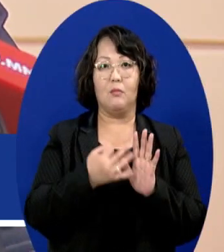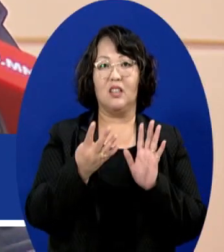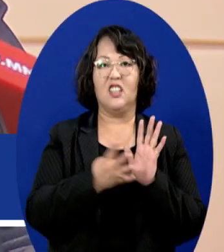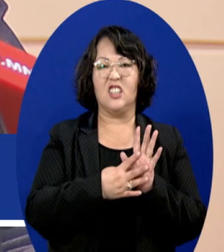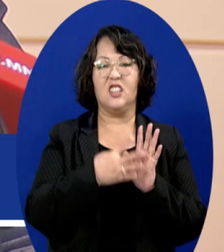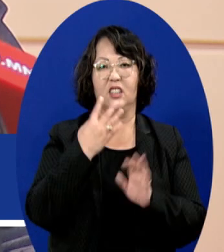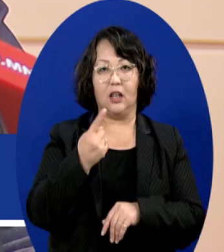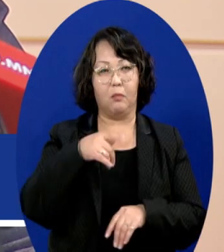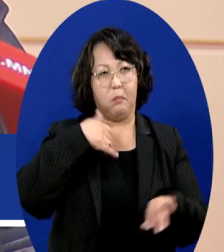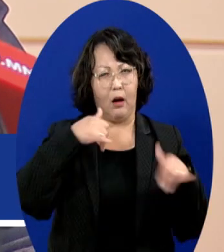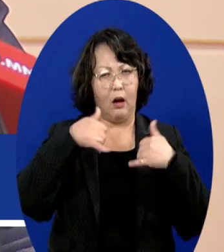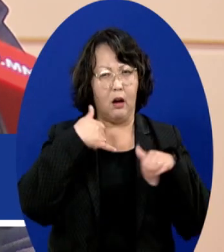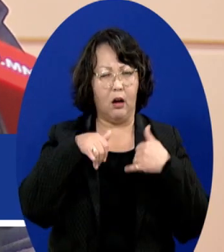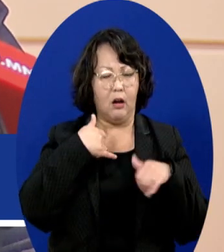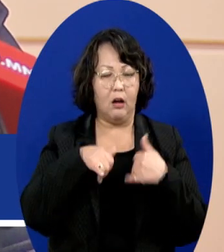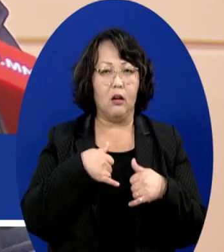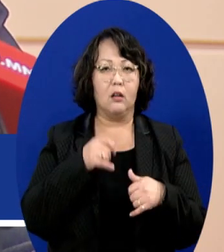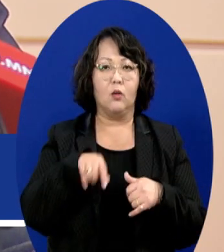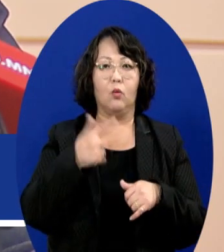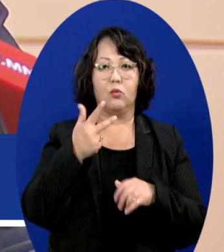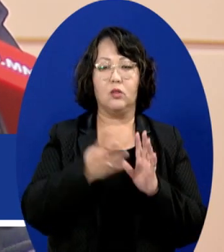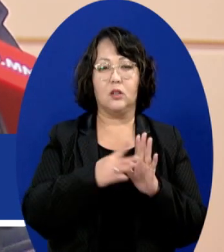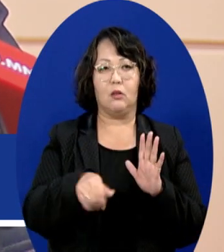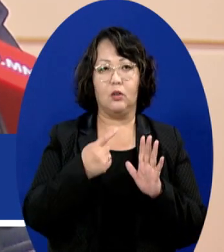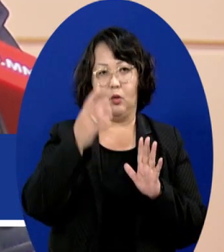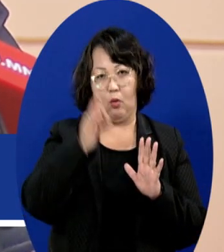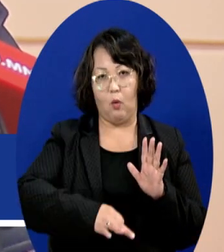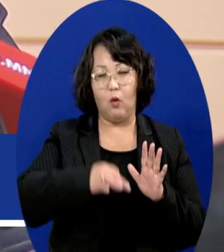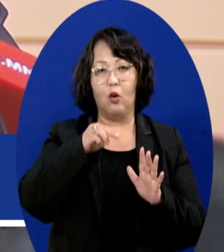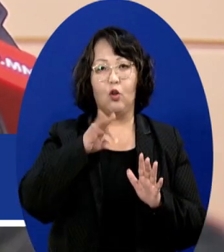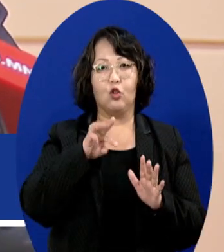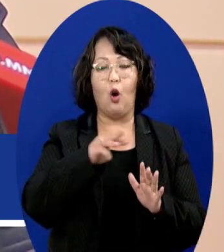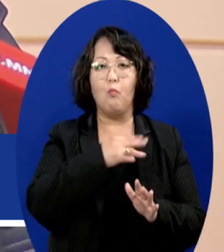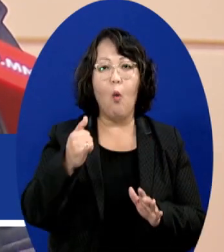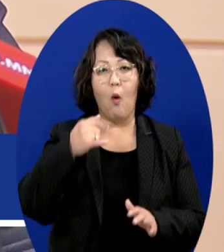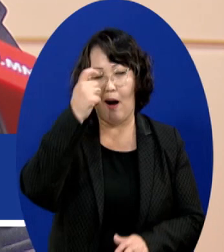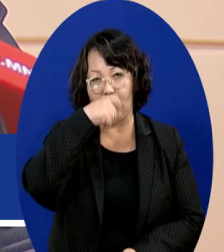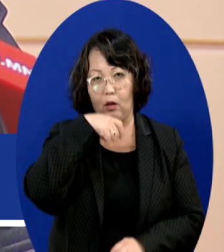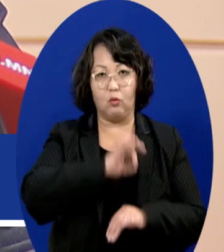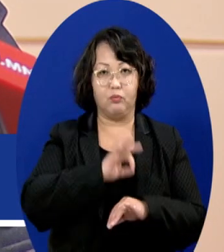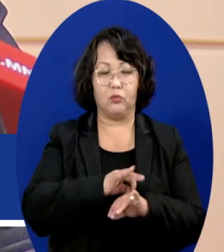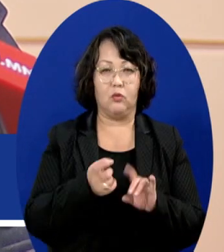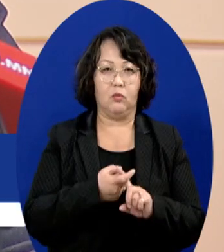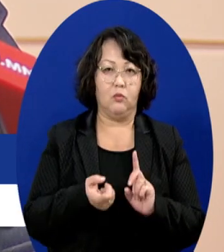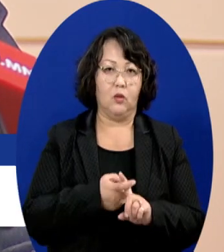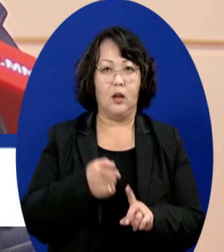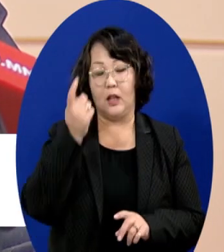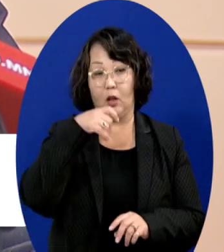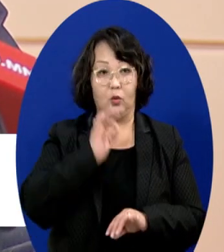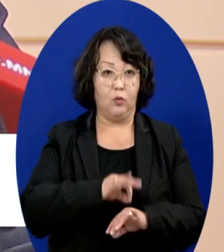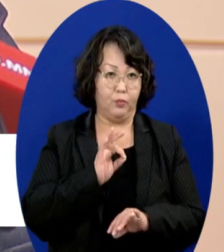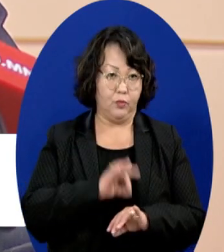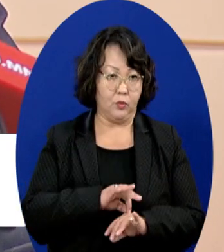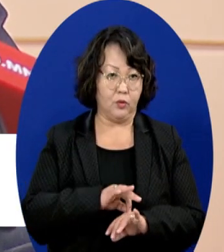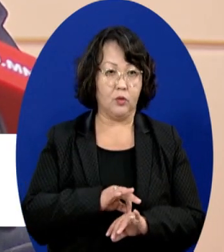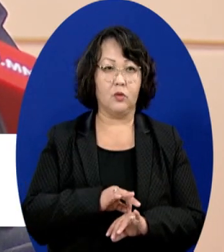дуудлага ирсэн. За энэс 39.1% нь томоо төвчний дуудлага байна. За ийм учраас томоо